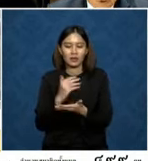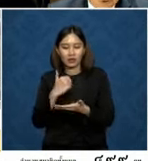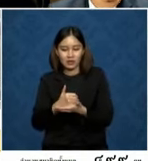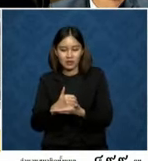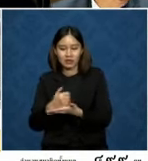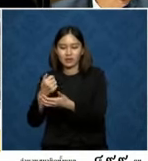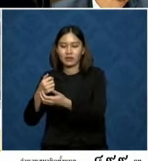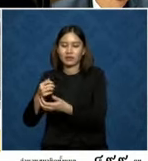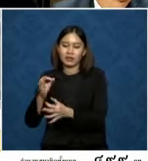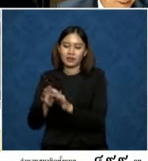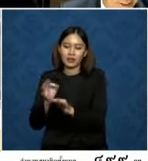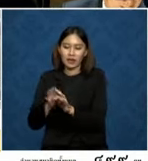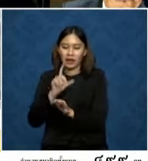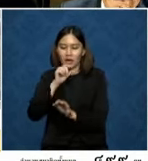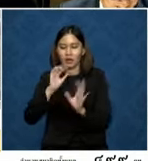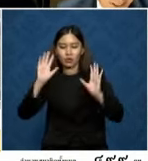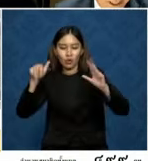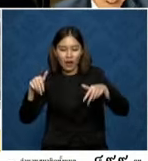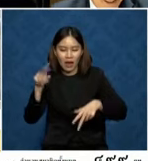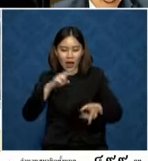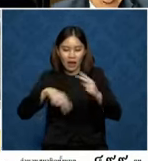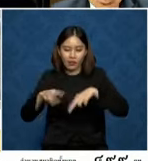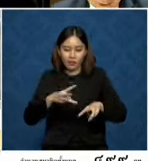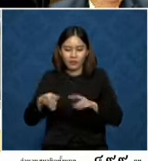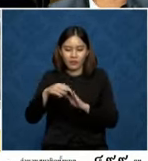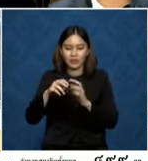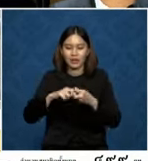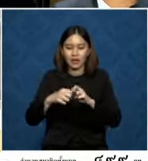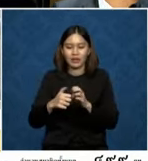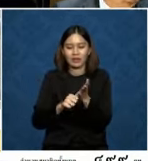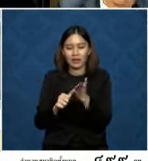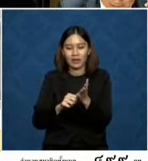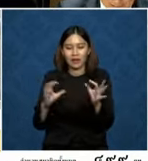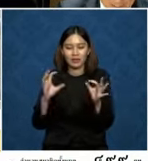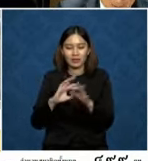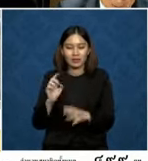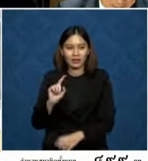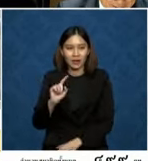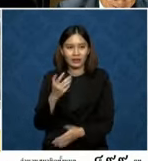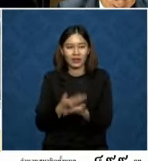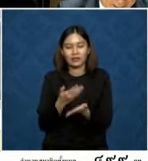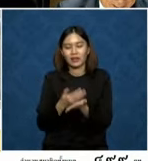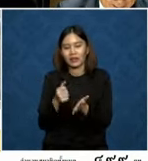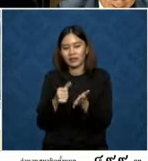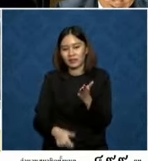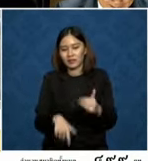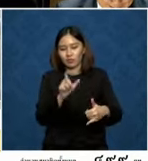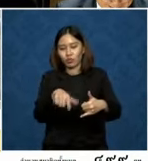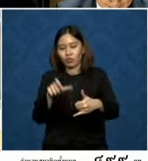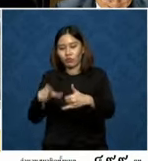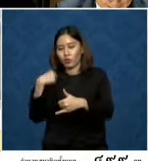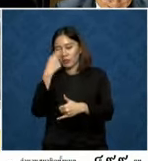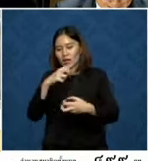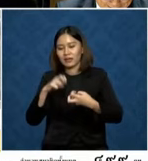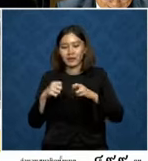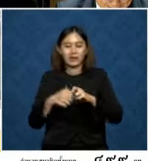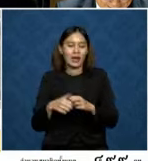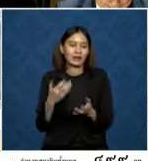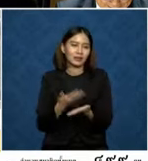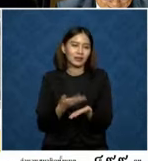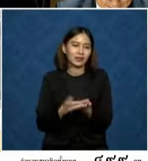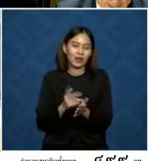งไทยเพื่อหาแนวทางแก้ไขปัญหาเรื่อง personal loan ผู้มีปัญหาเงินกู้นอกระ